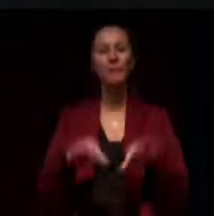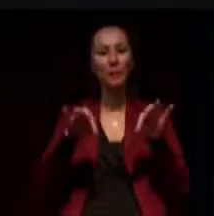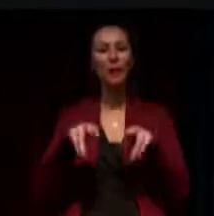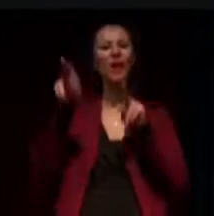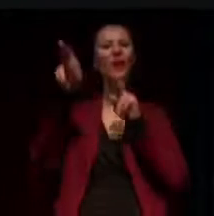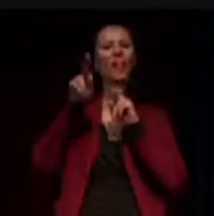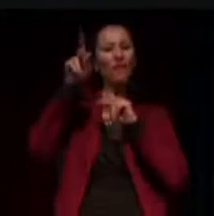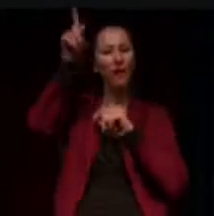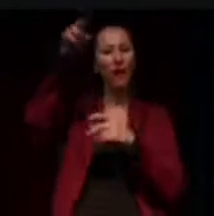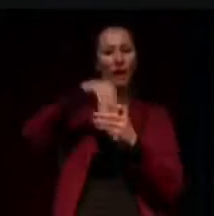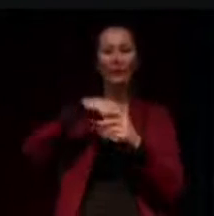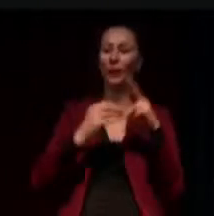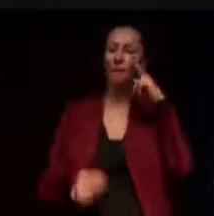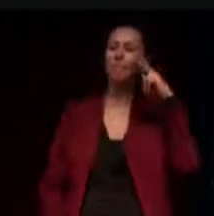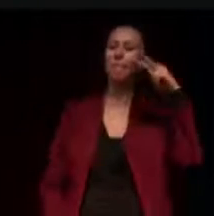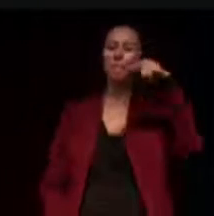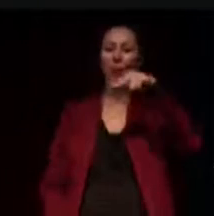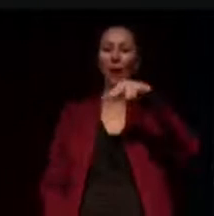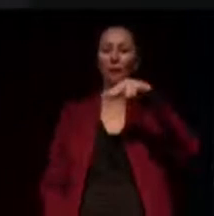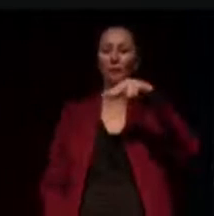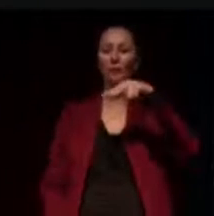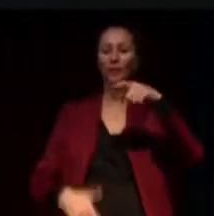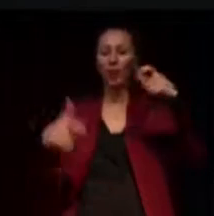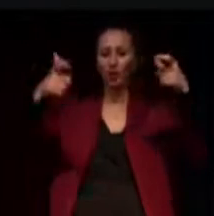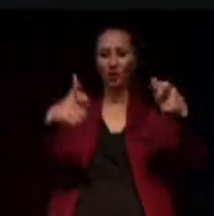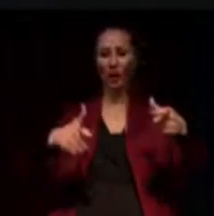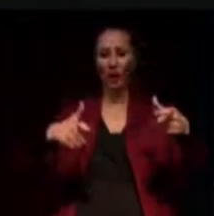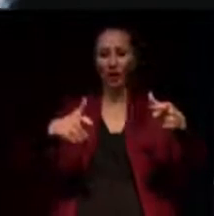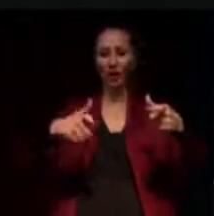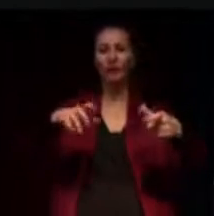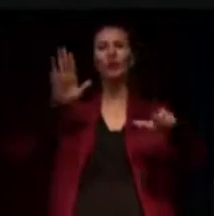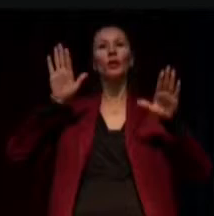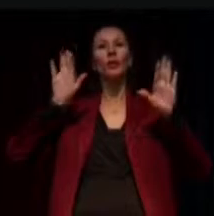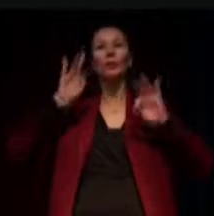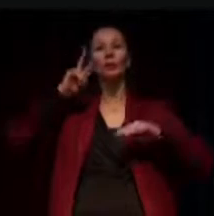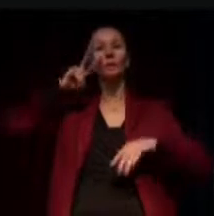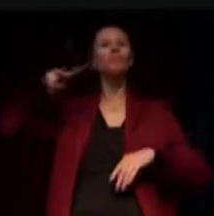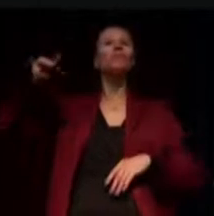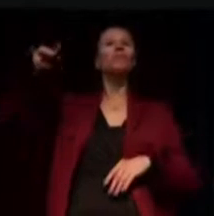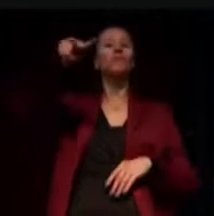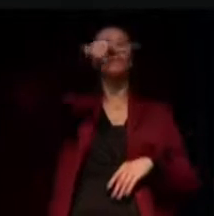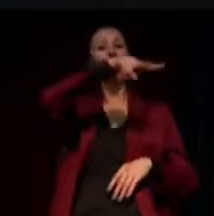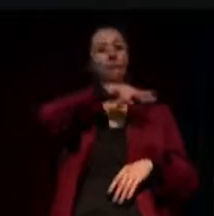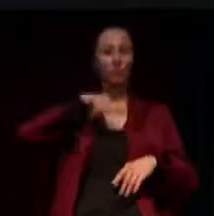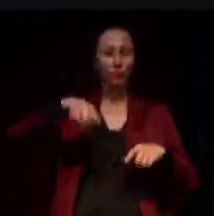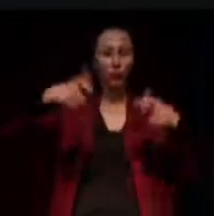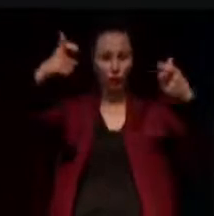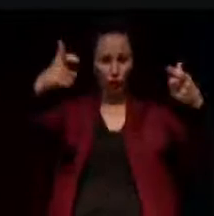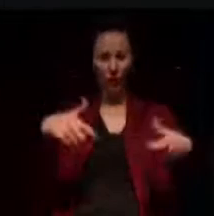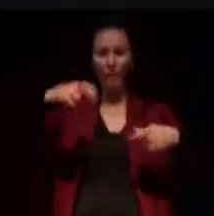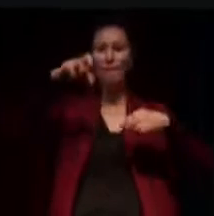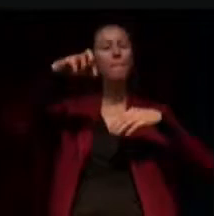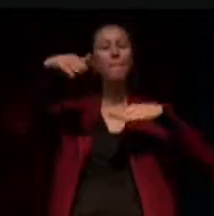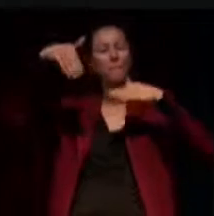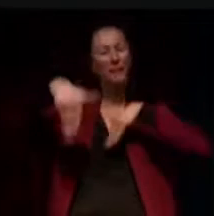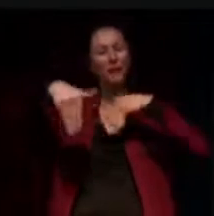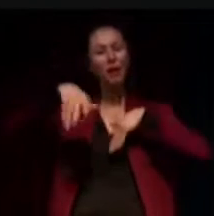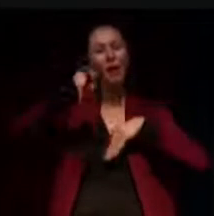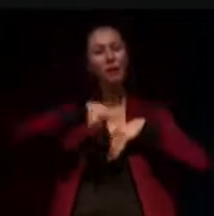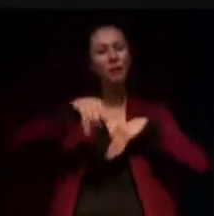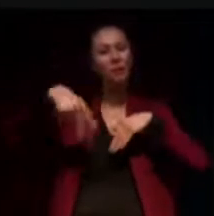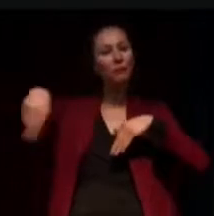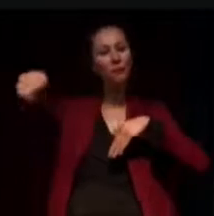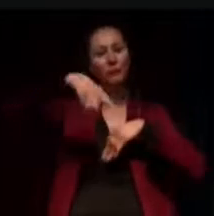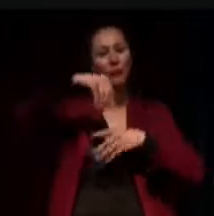Kadife Kale'den baktığınızda şehri kuş bakışı gördüğünüzde bu şehirde mezarlıklar ve